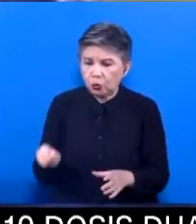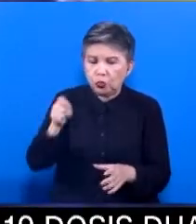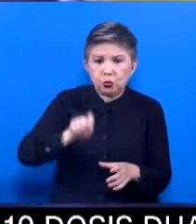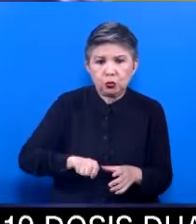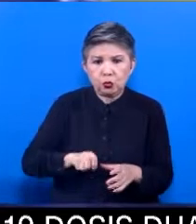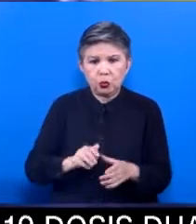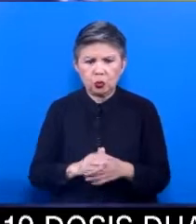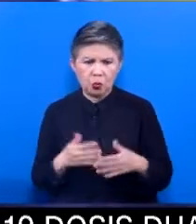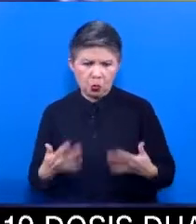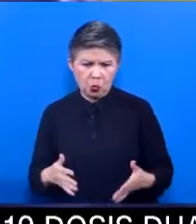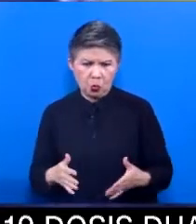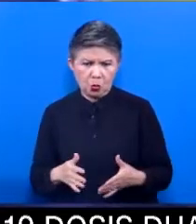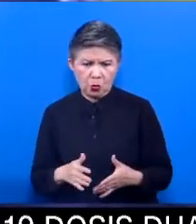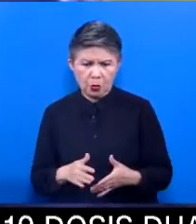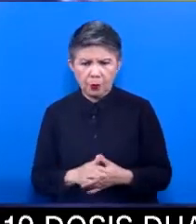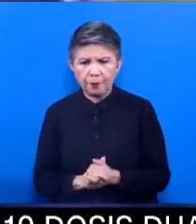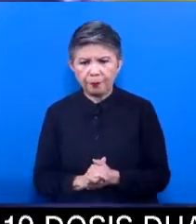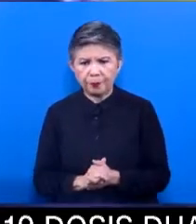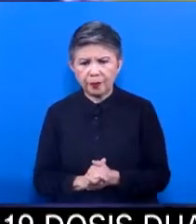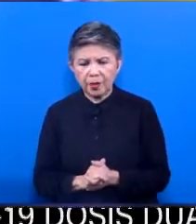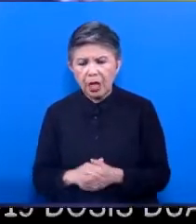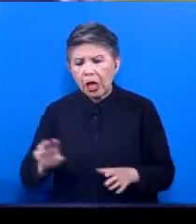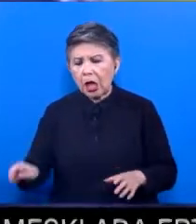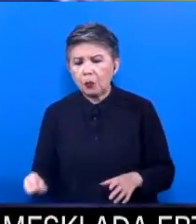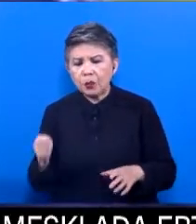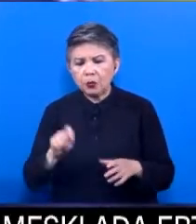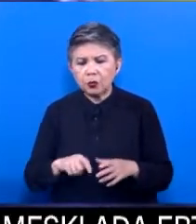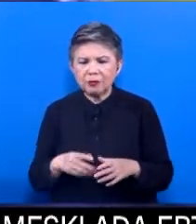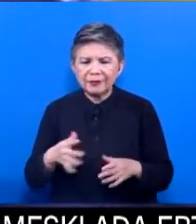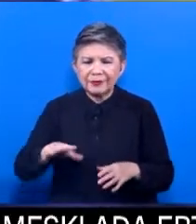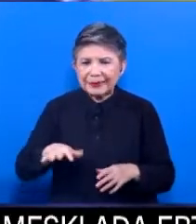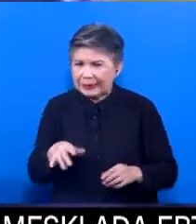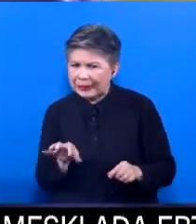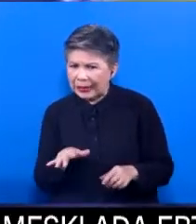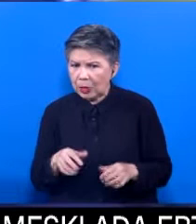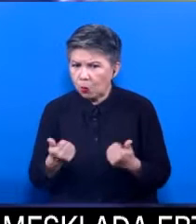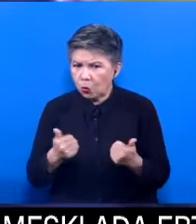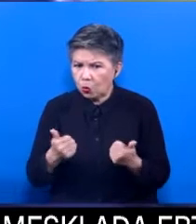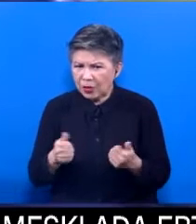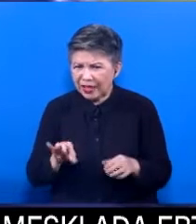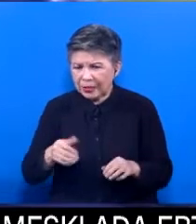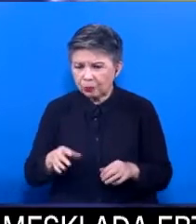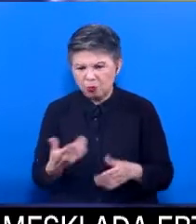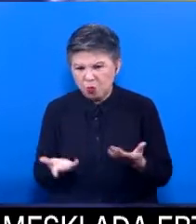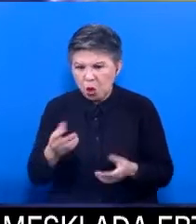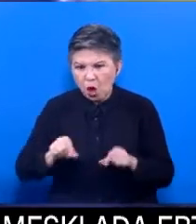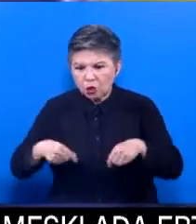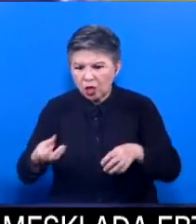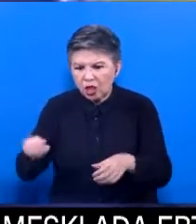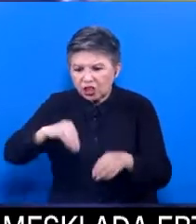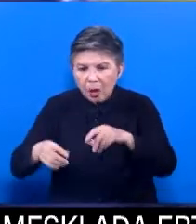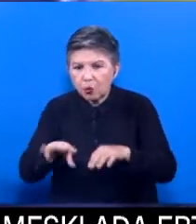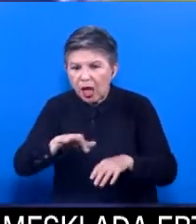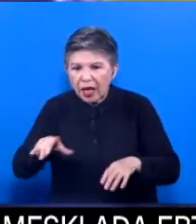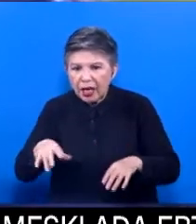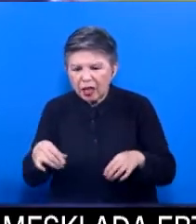sangat besar. Kemudian diokos dengan hal-hal lain seperti mungkin air atau apa juga sangat besar. Dan